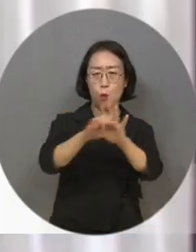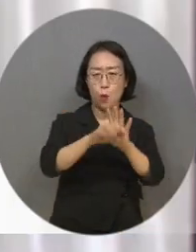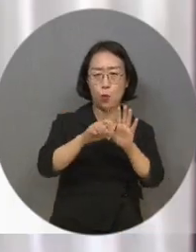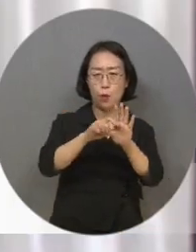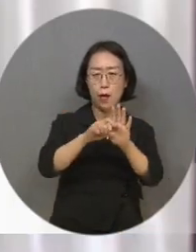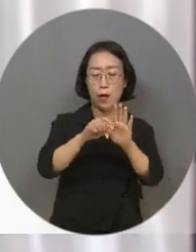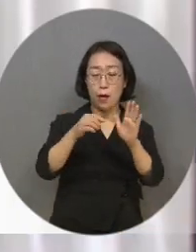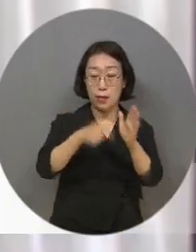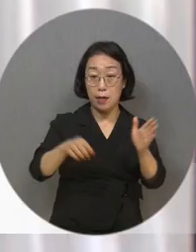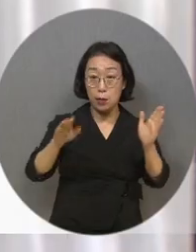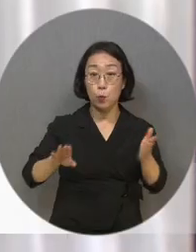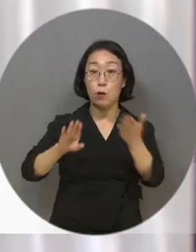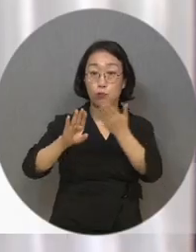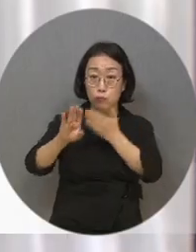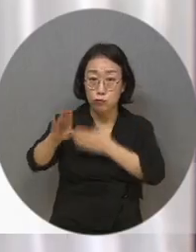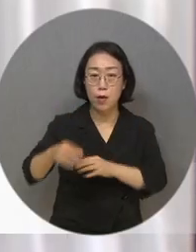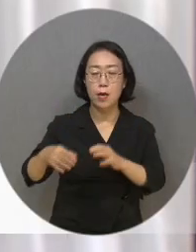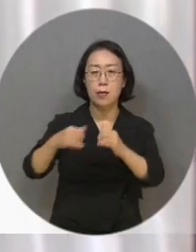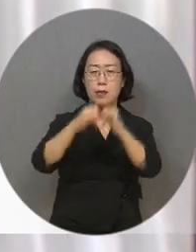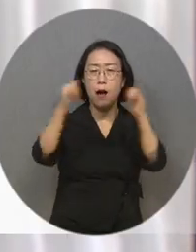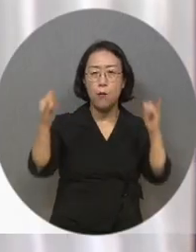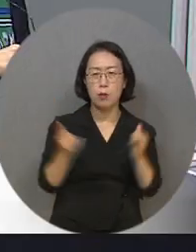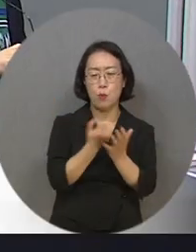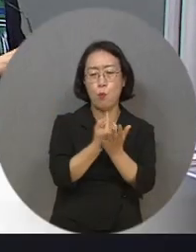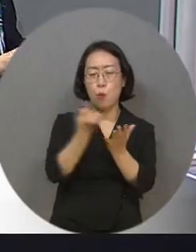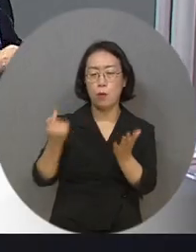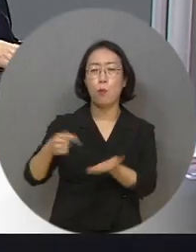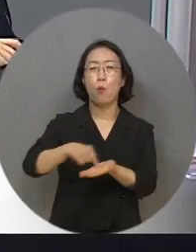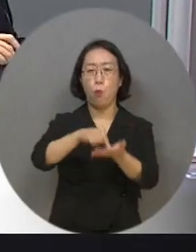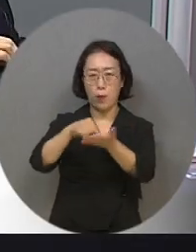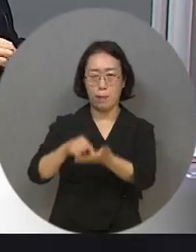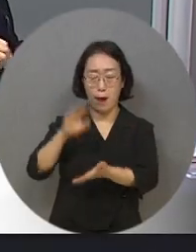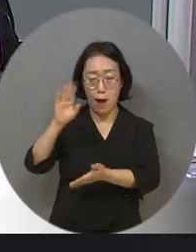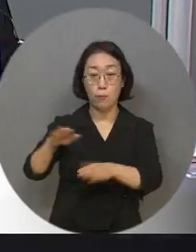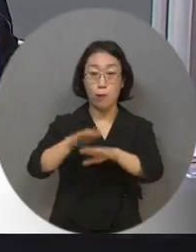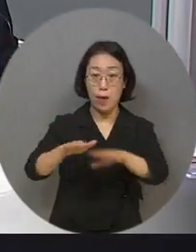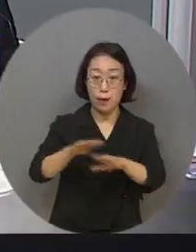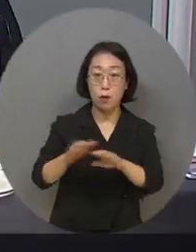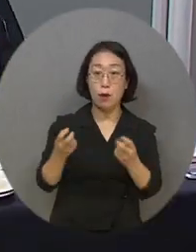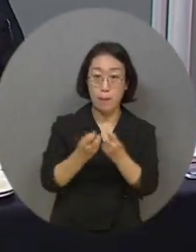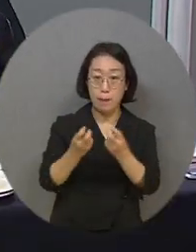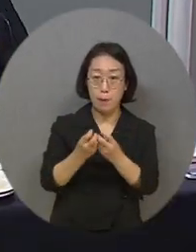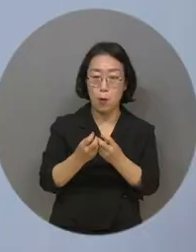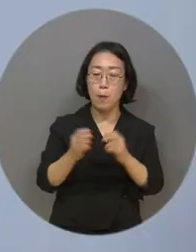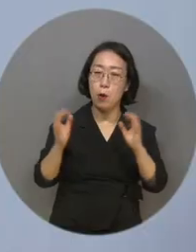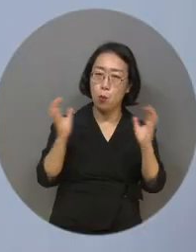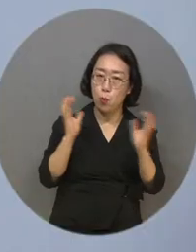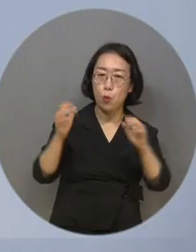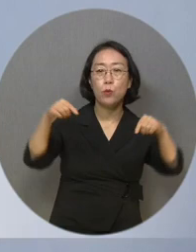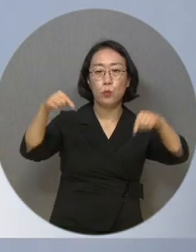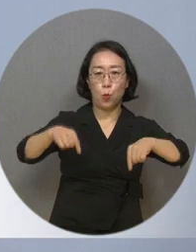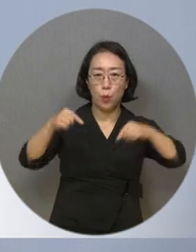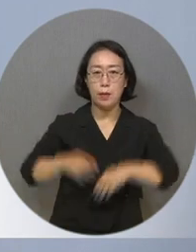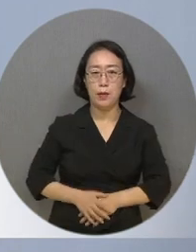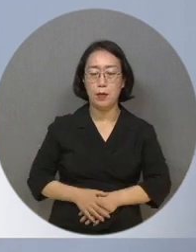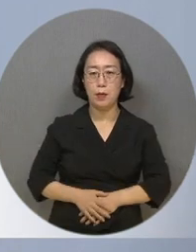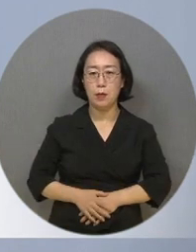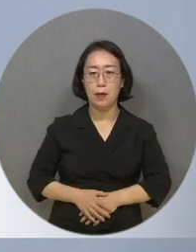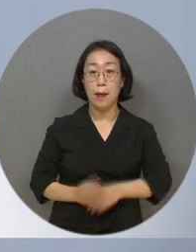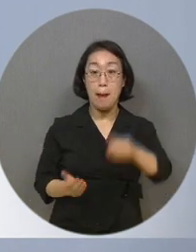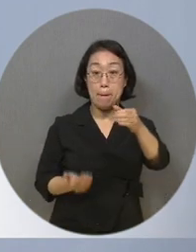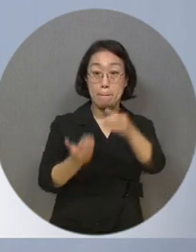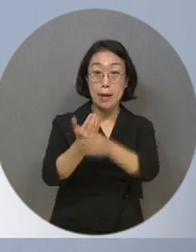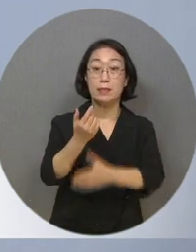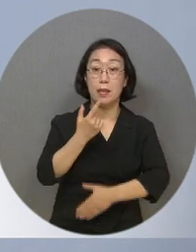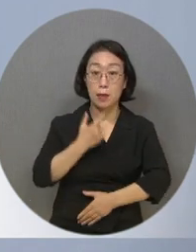이후 불거진 사회적 고립 문제와 앞으로의 예방책을 마련하는 자리로 꾸며졌습니다. 재난을 경험한 이